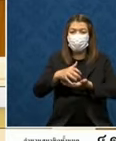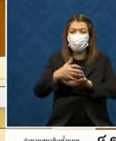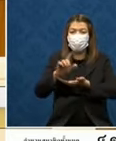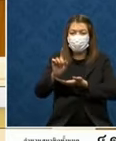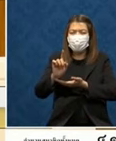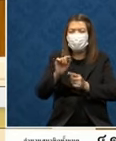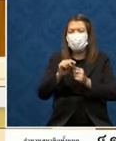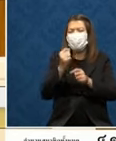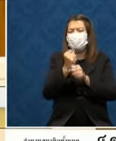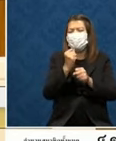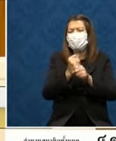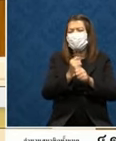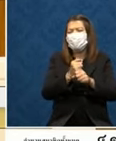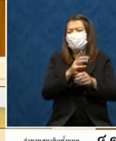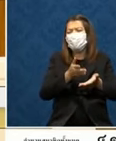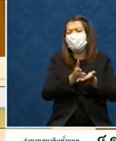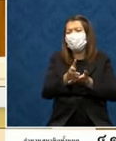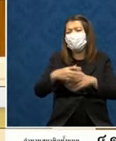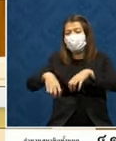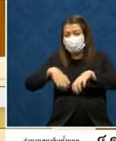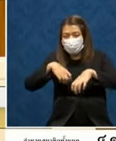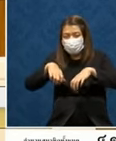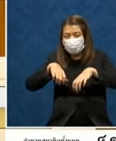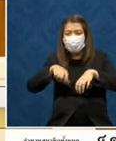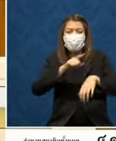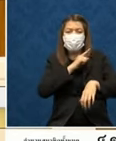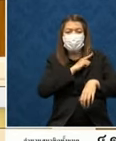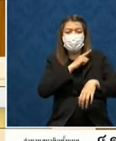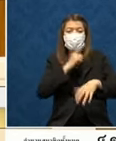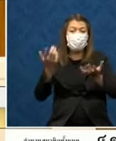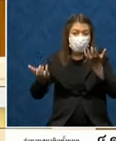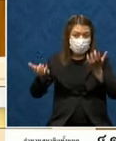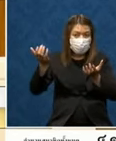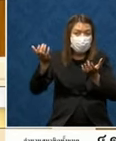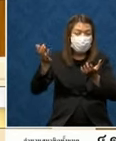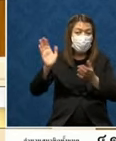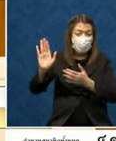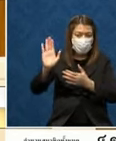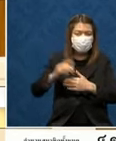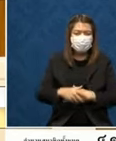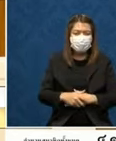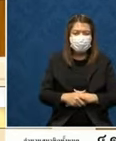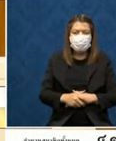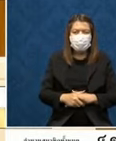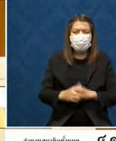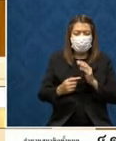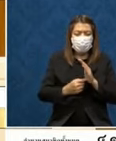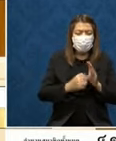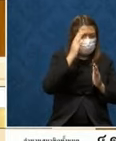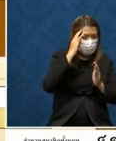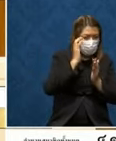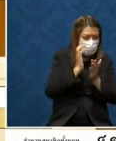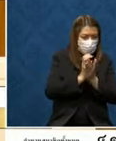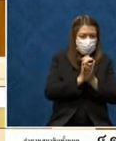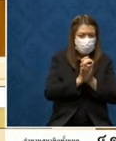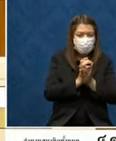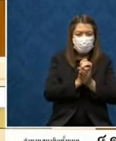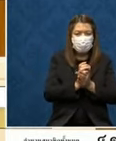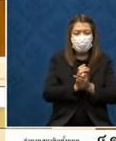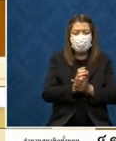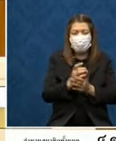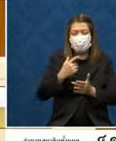ปฏิบัติหน้าที่ของฝ่ายบริหารนะเป็นหน้าที่ของกระบวนการยุติธรรมเริ่มต้นตั้งแต่ตำรวจอัยการศาลนะครับ